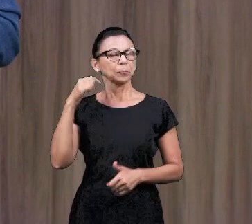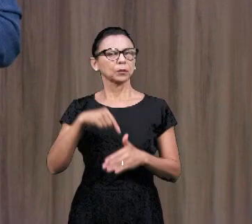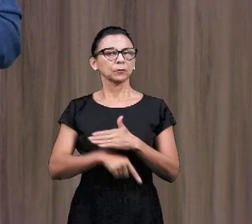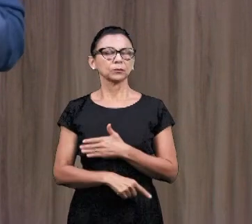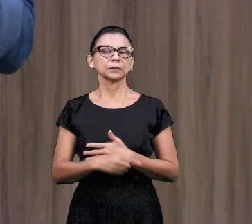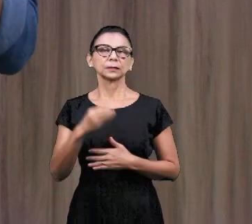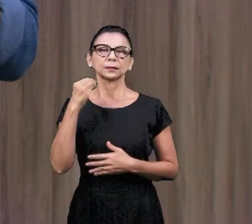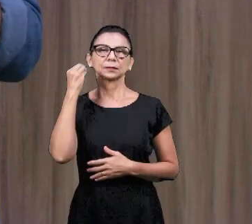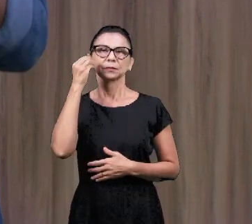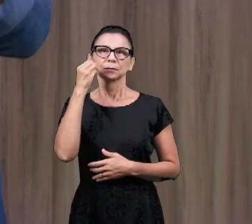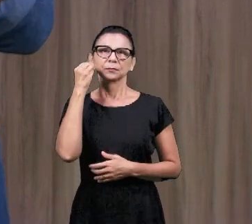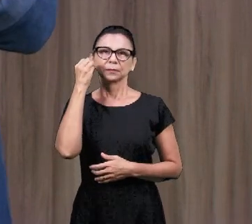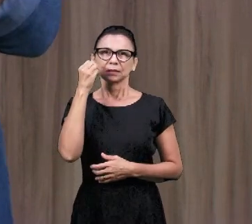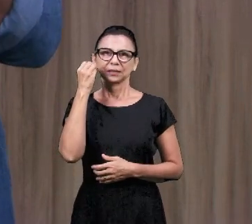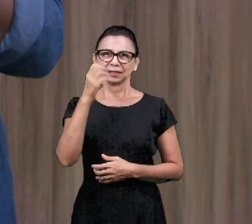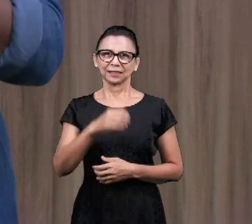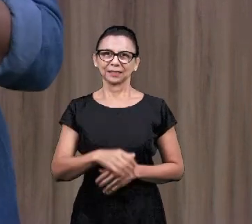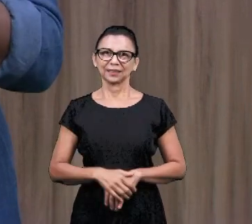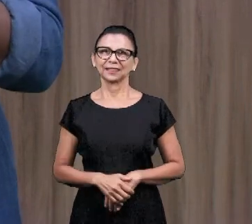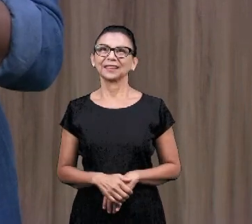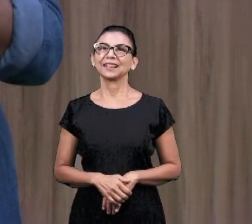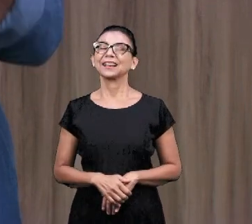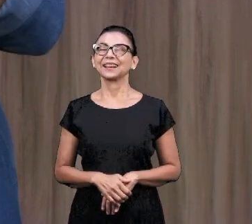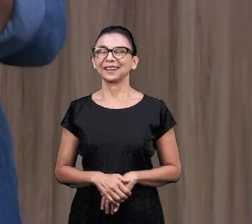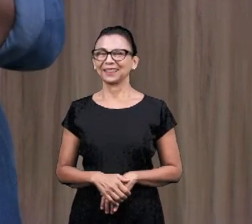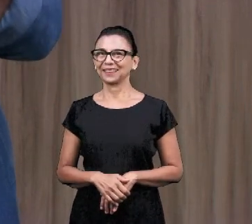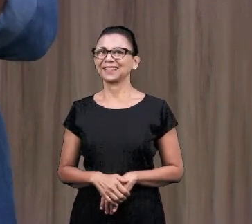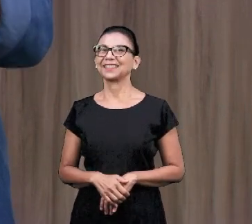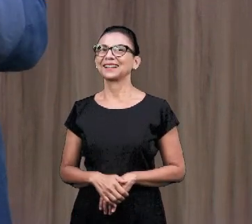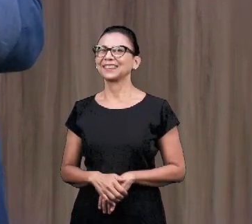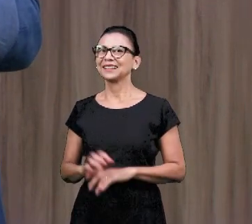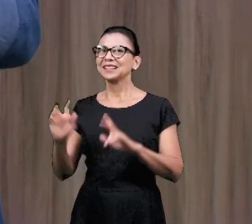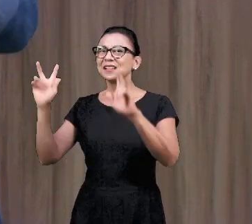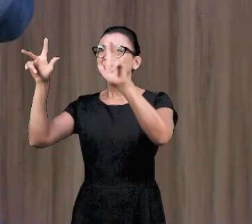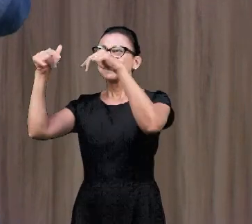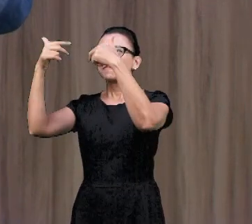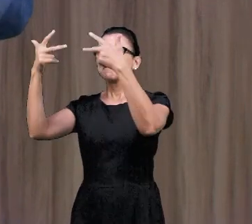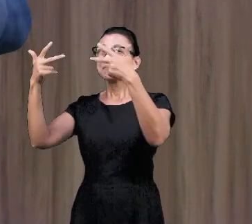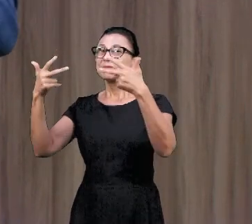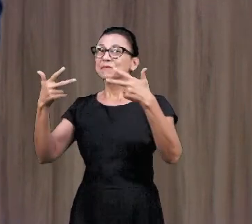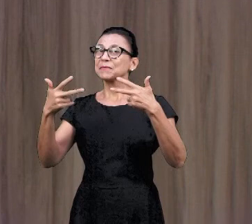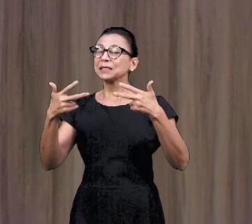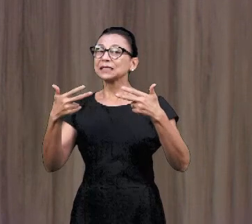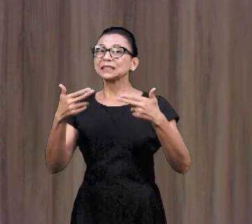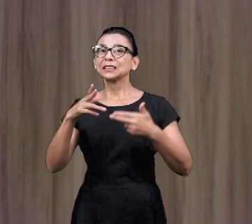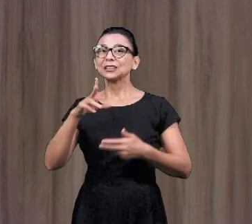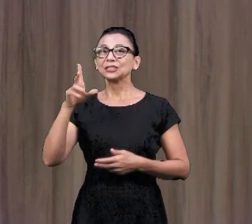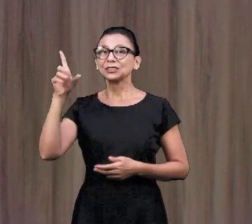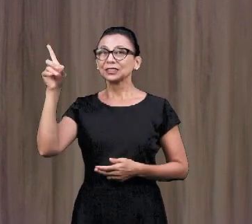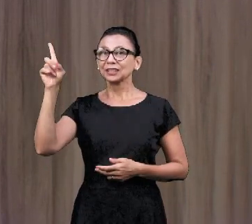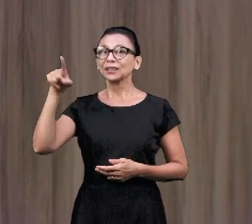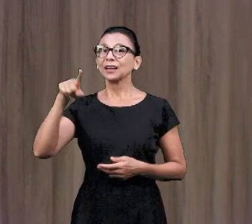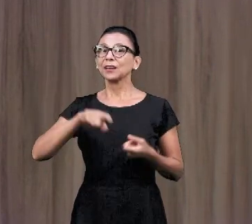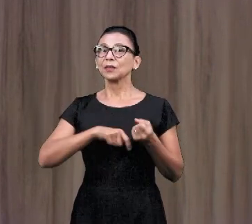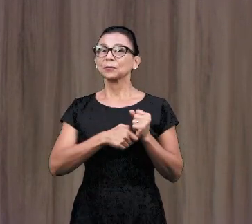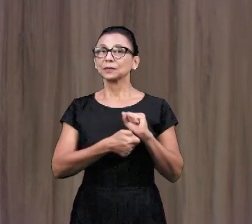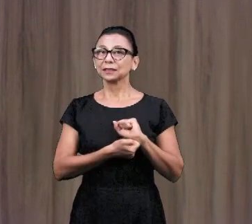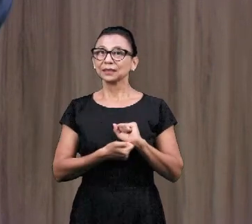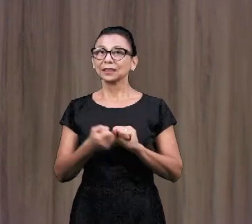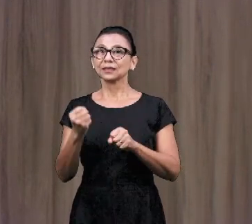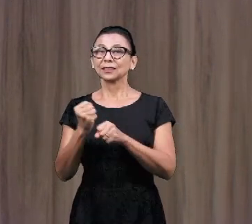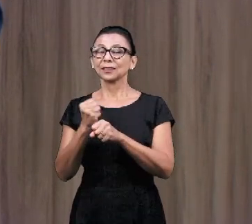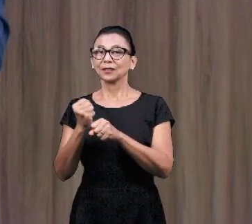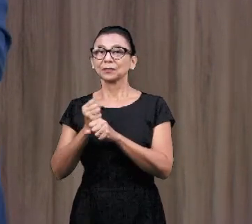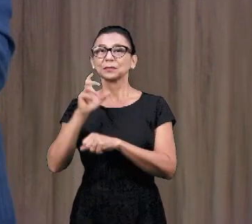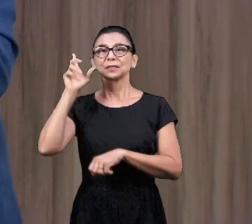expérience. Celui-là a été un des cadeaux, le grand mystère que nous vivons dans cette œuvre. Gloire à Dieu.